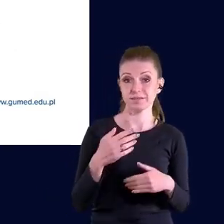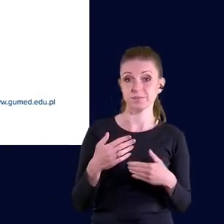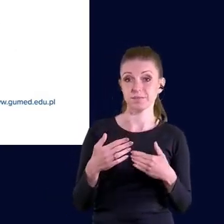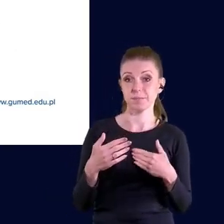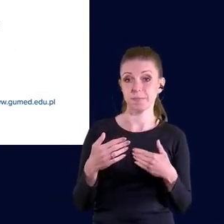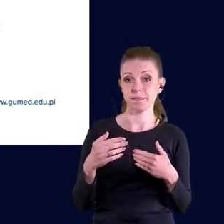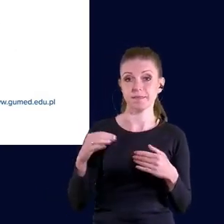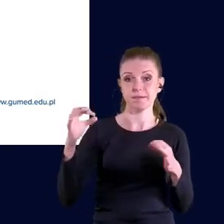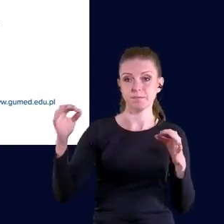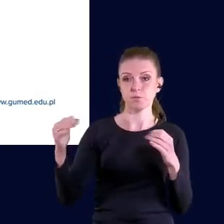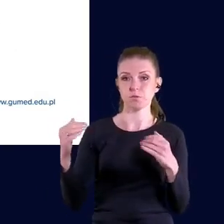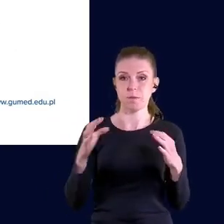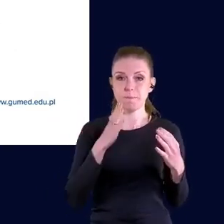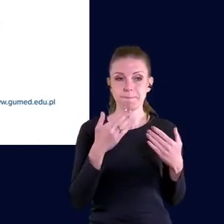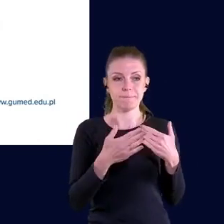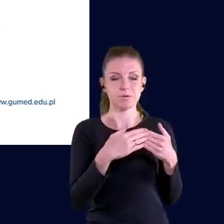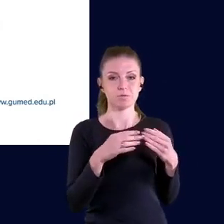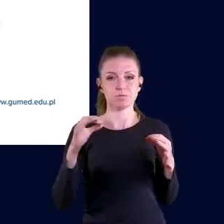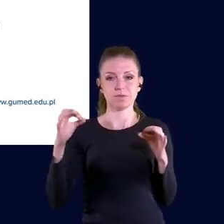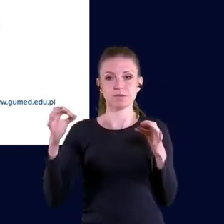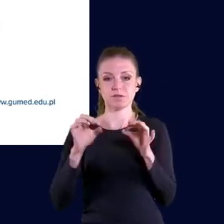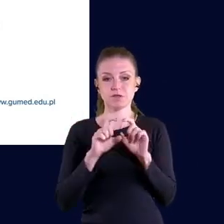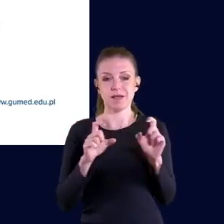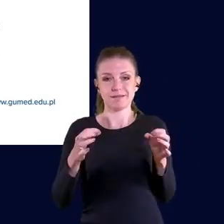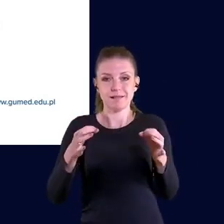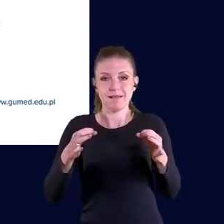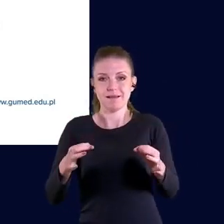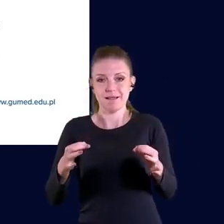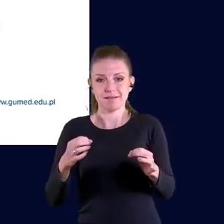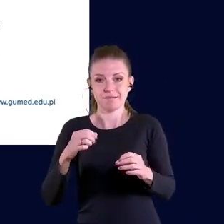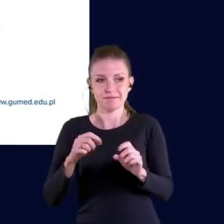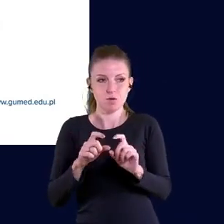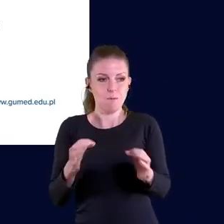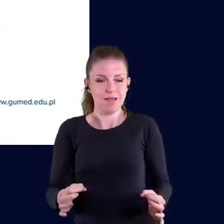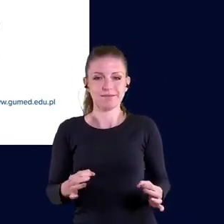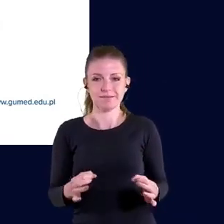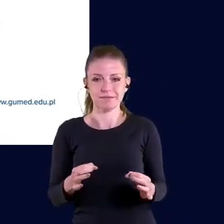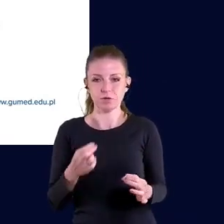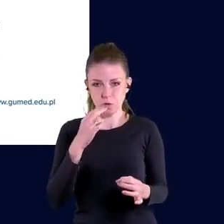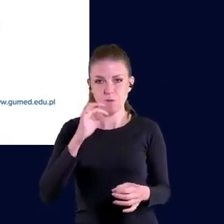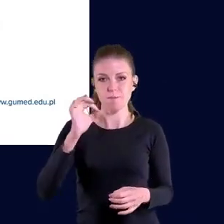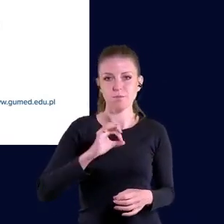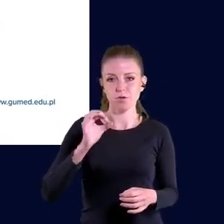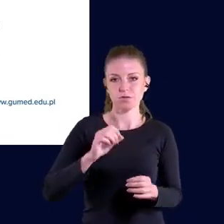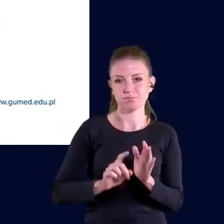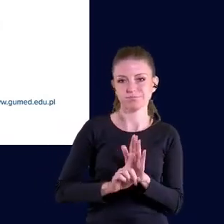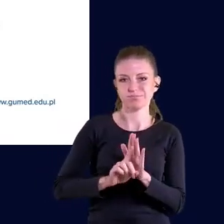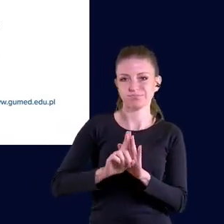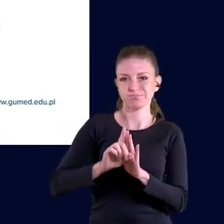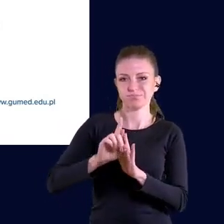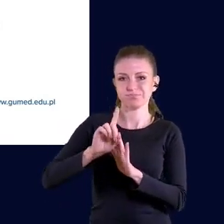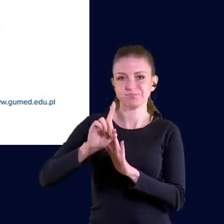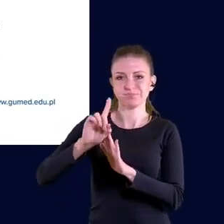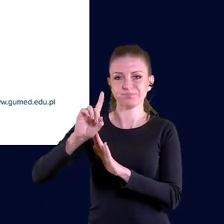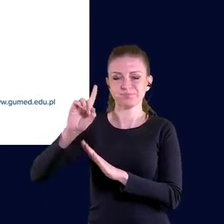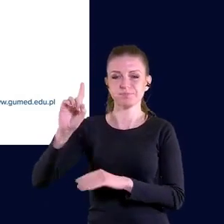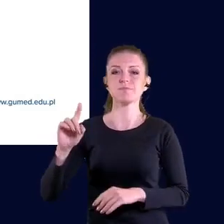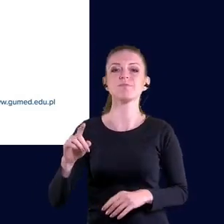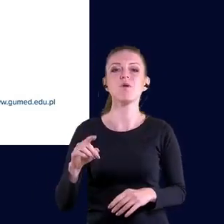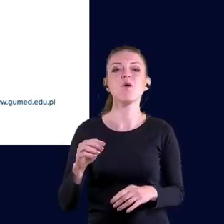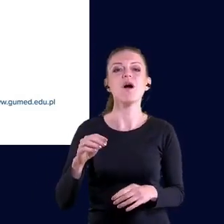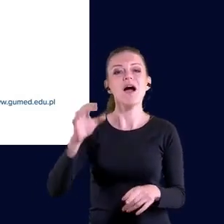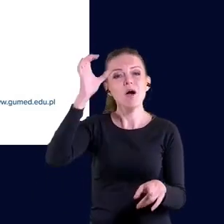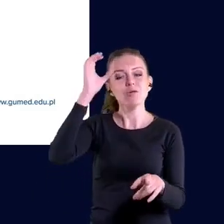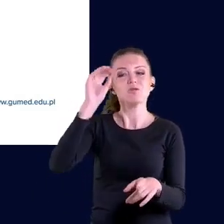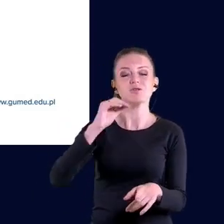czasu teraźniejszego tym wzrasta procent udostępnianych rozdziałów obrębie monografii ponieważ ci o to że jeszcze